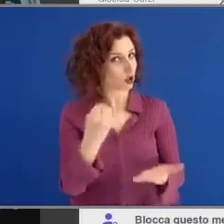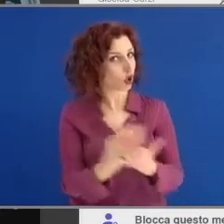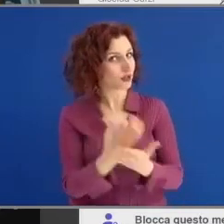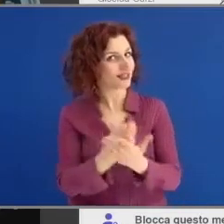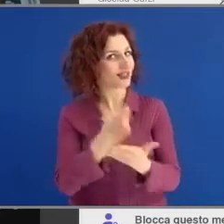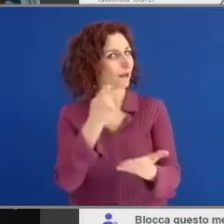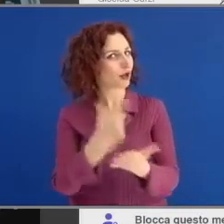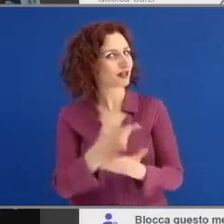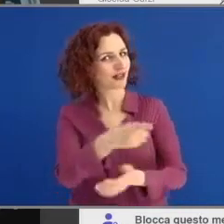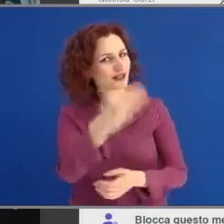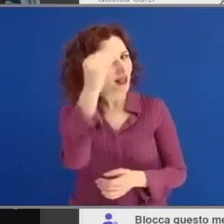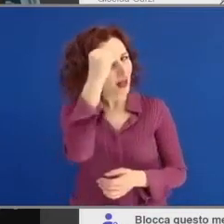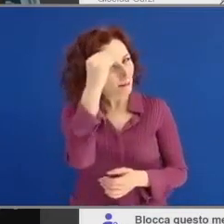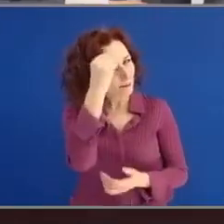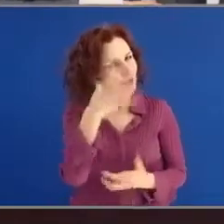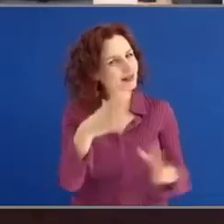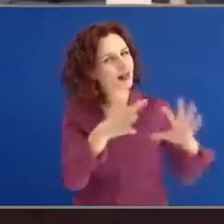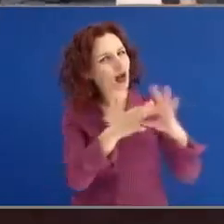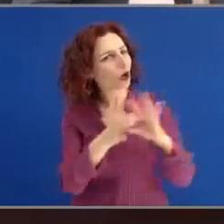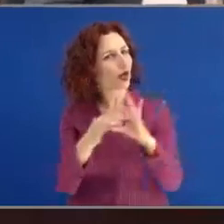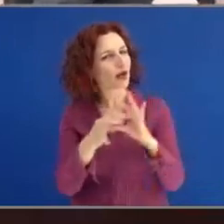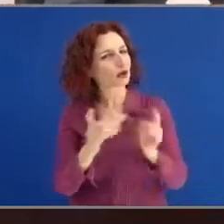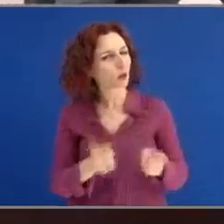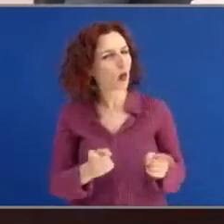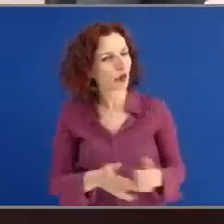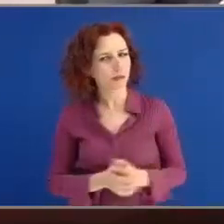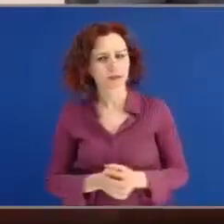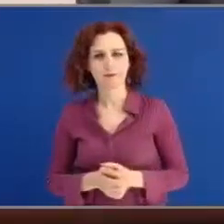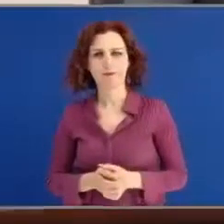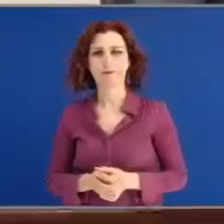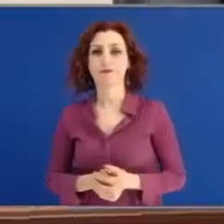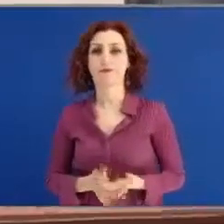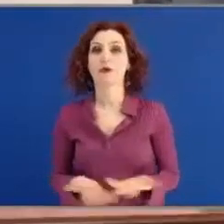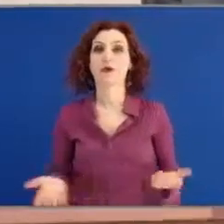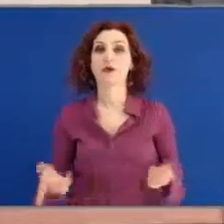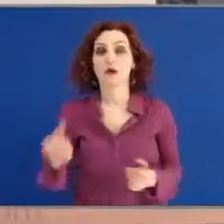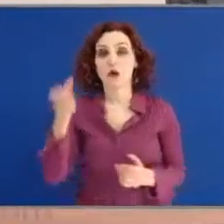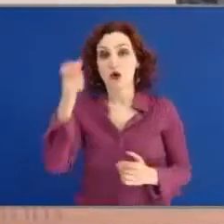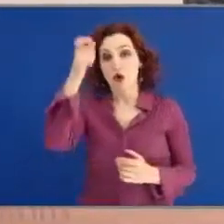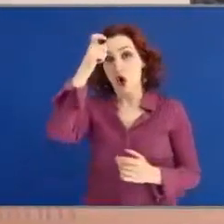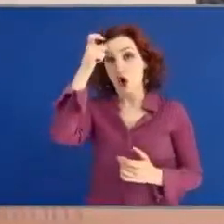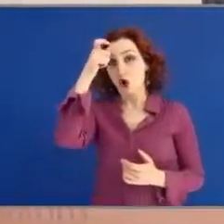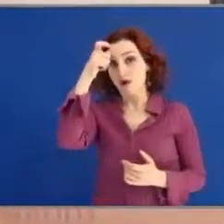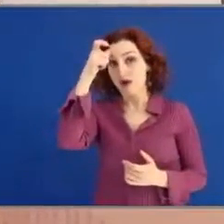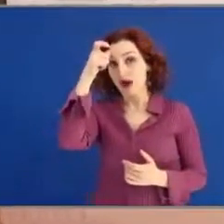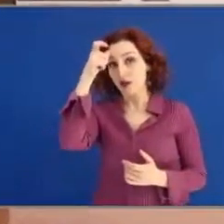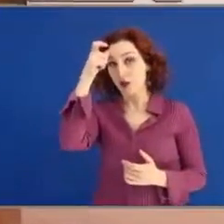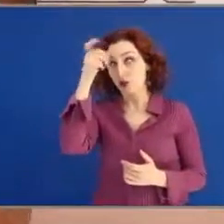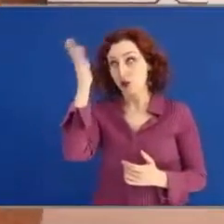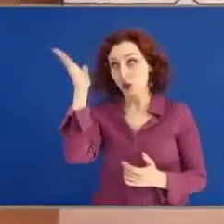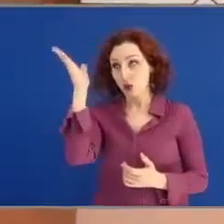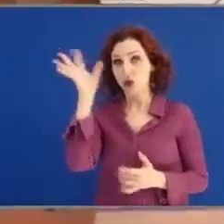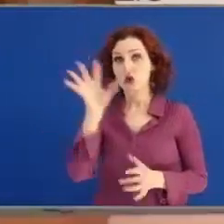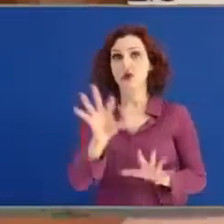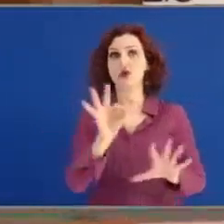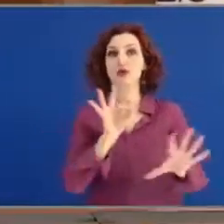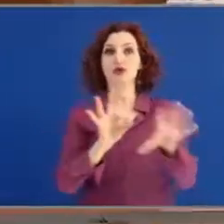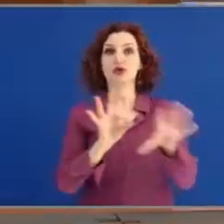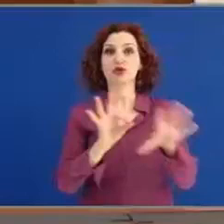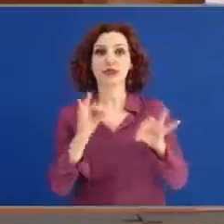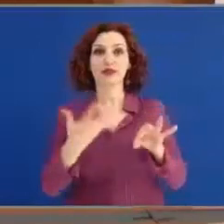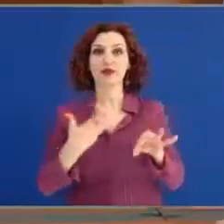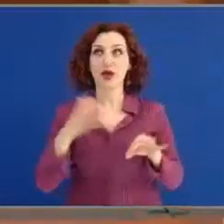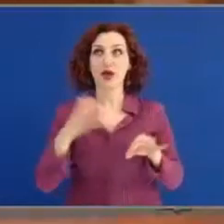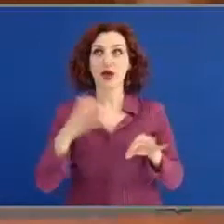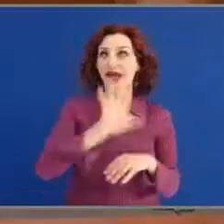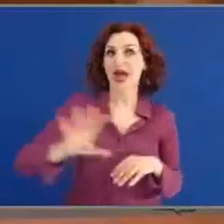sua opinione al riguardo. Ma il governo ha fatto delle scelte in rapporto con i partner europei che